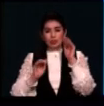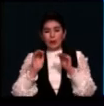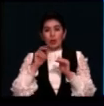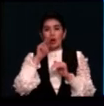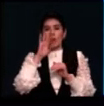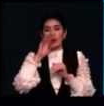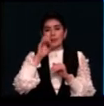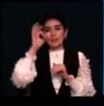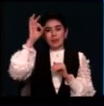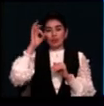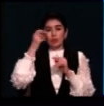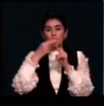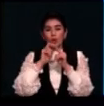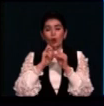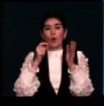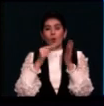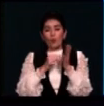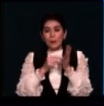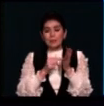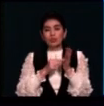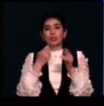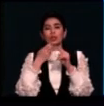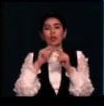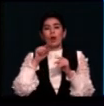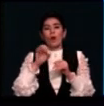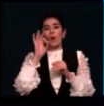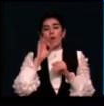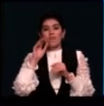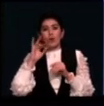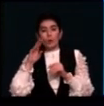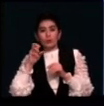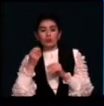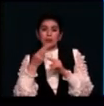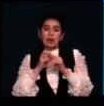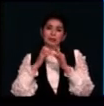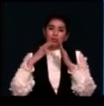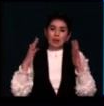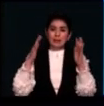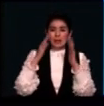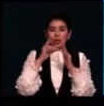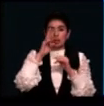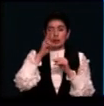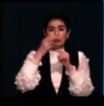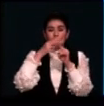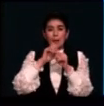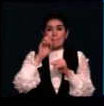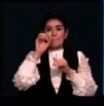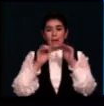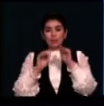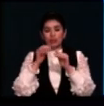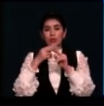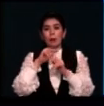polimerlanish darajasiga ko'paytiramiz. Ya'ni bu formulamizda katta M polimerni massasi, kichkina